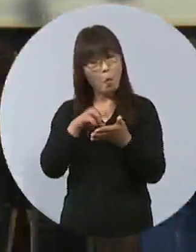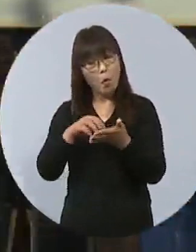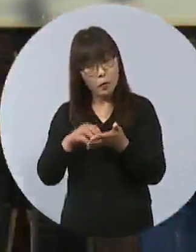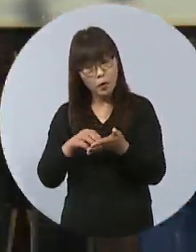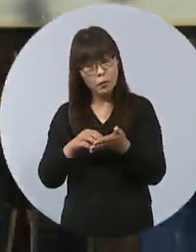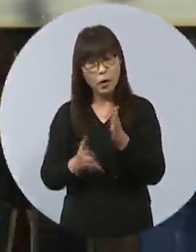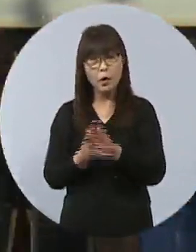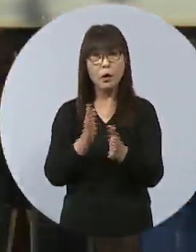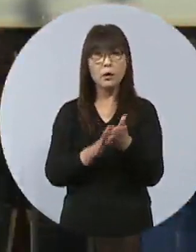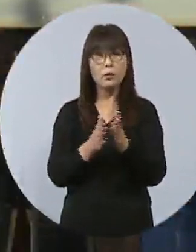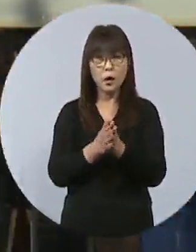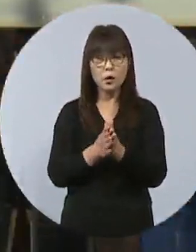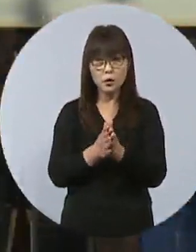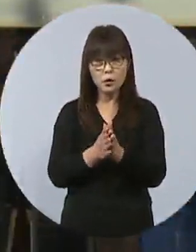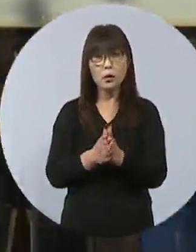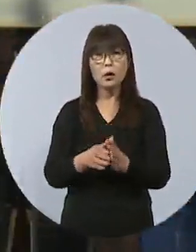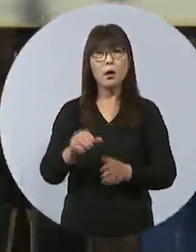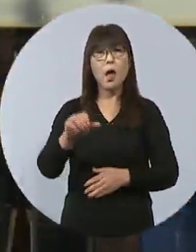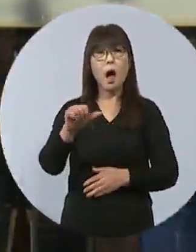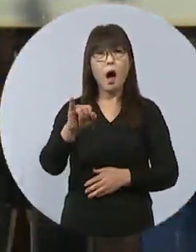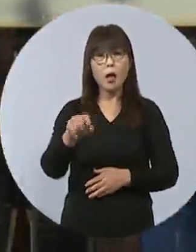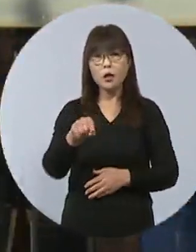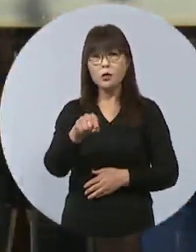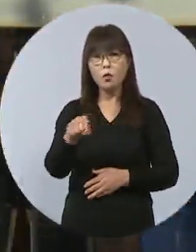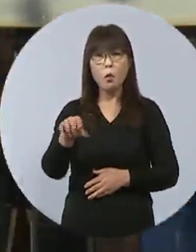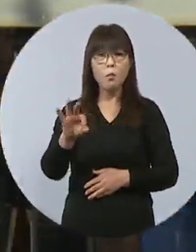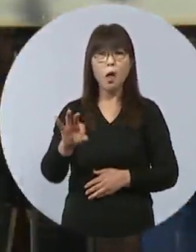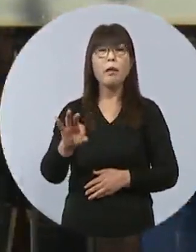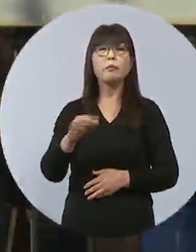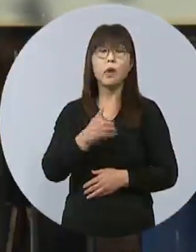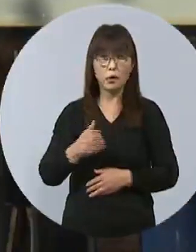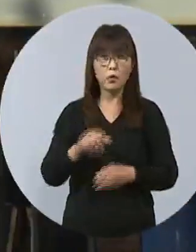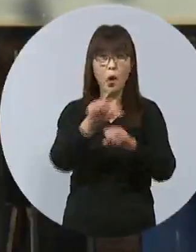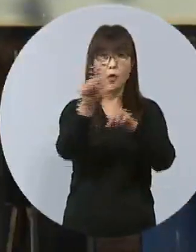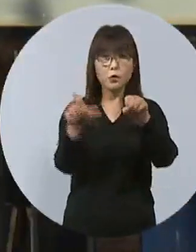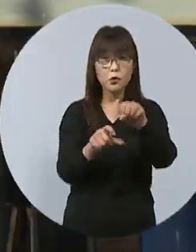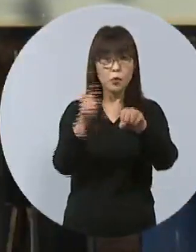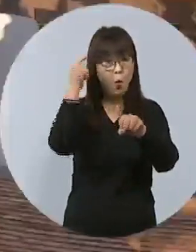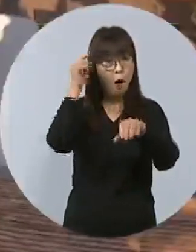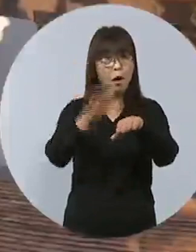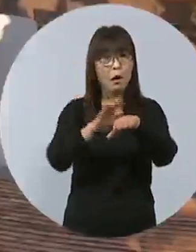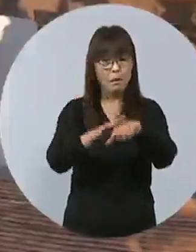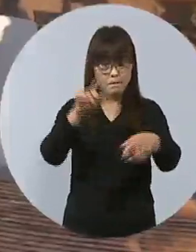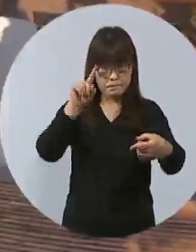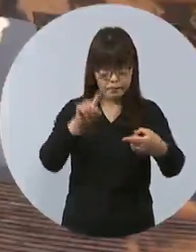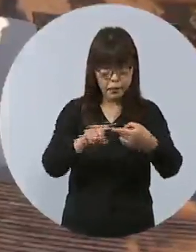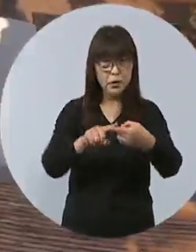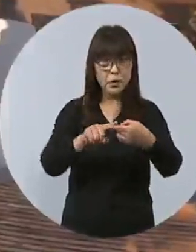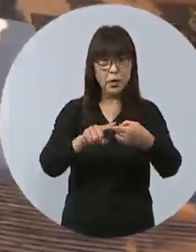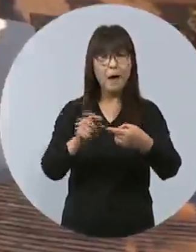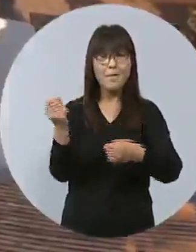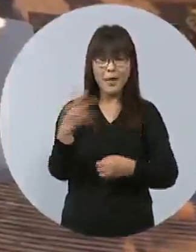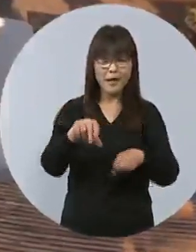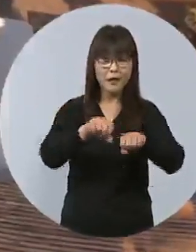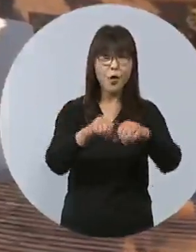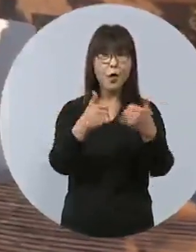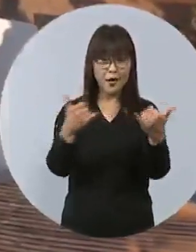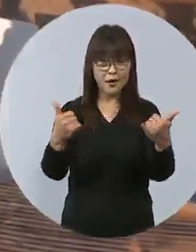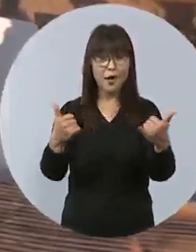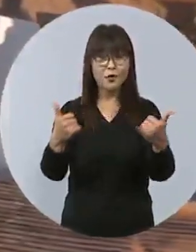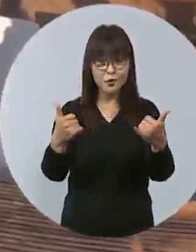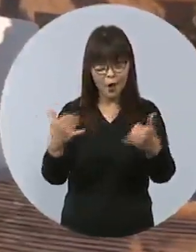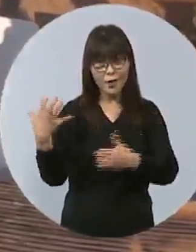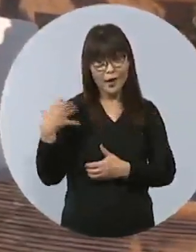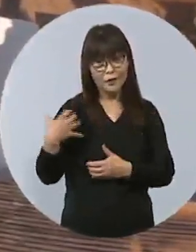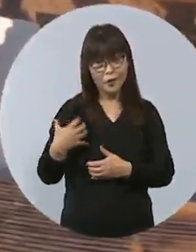をしていくとか、そういう SDGs の考え方とかもすごい合ってたし、障害者の方がやってくれるっていうのもまたすごい良か